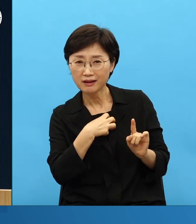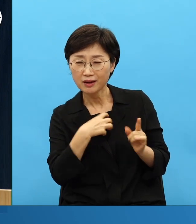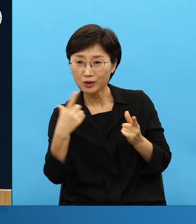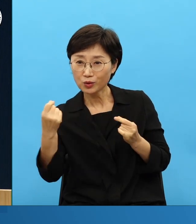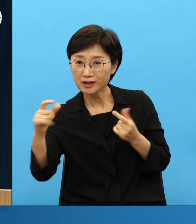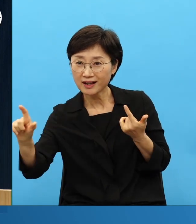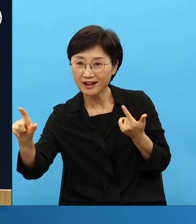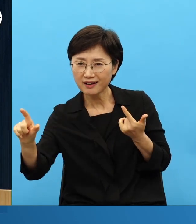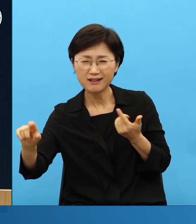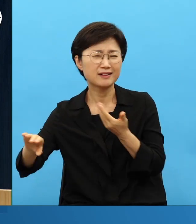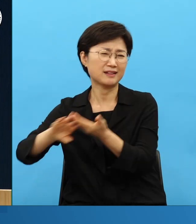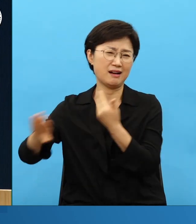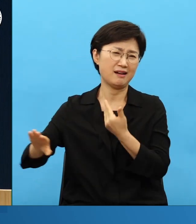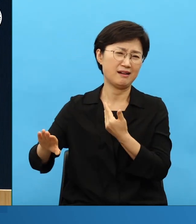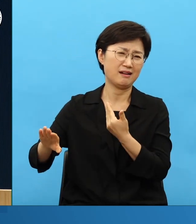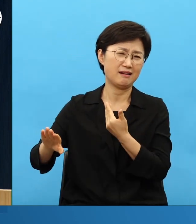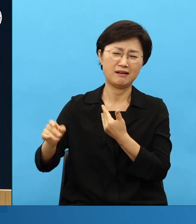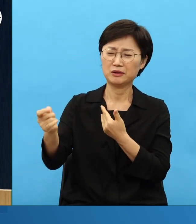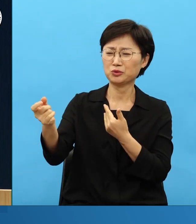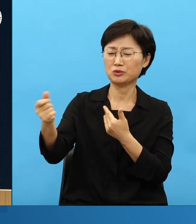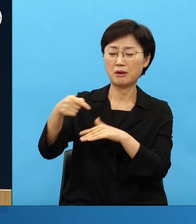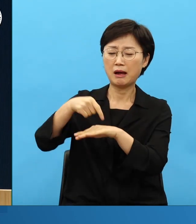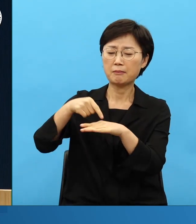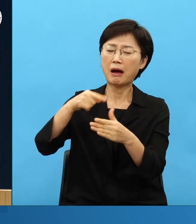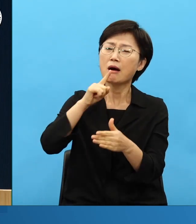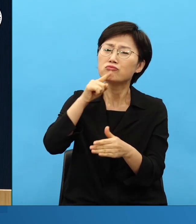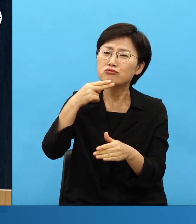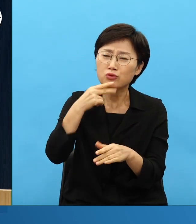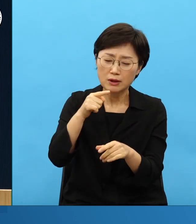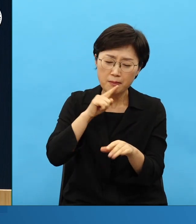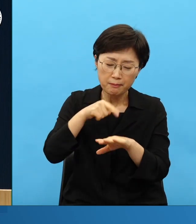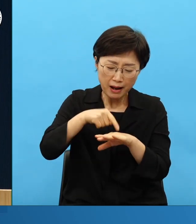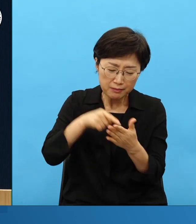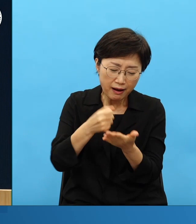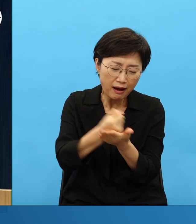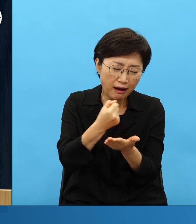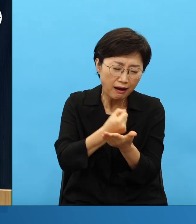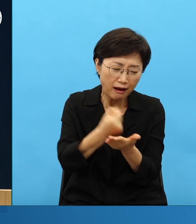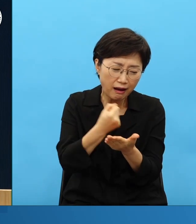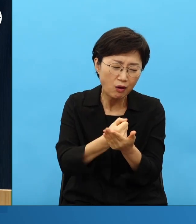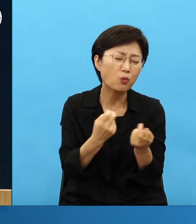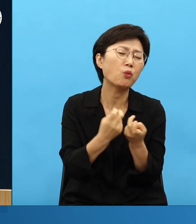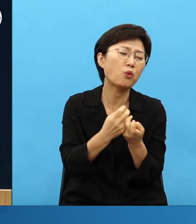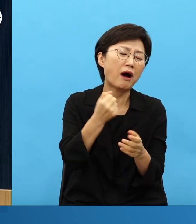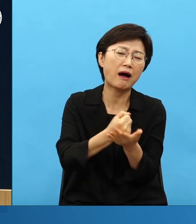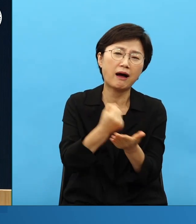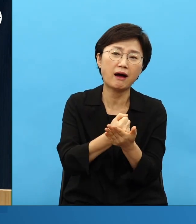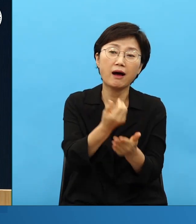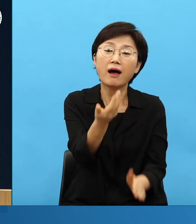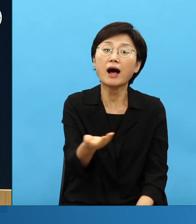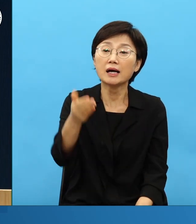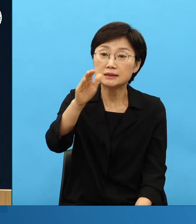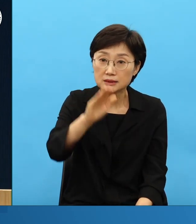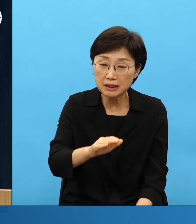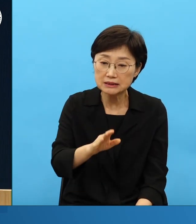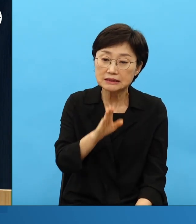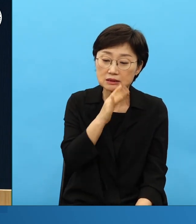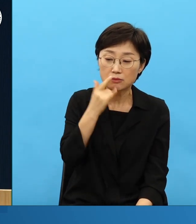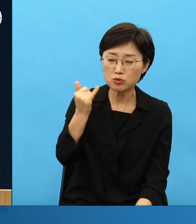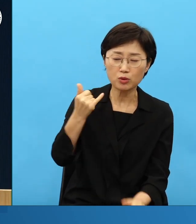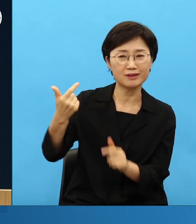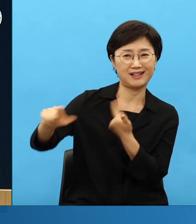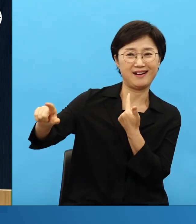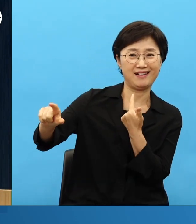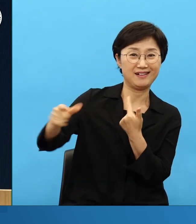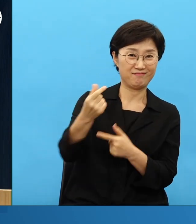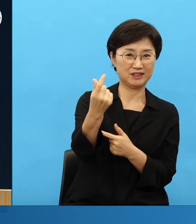this child. 뭐 안타까운 마음 다 들지만은 그래도 막 잠도 자지 않고 막 애를 태우고 그러긴